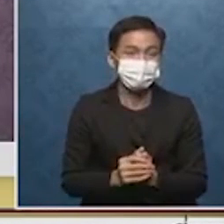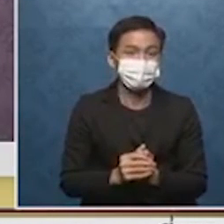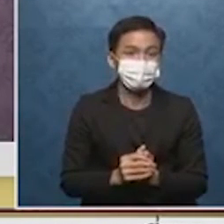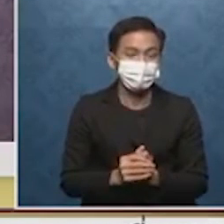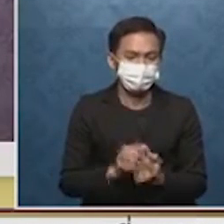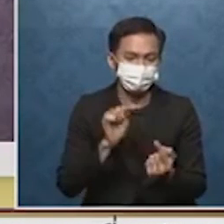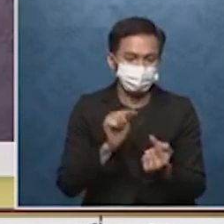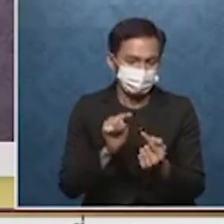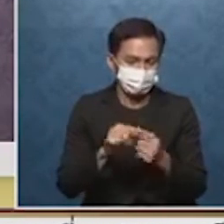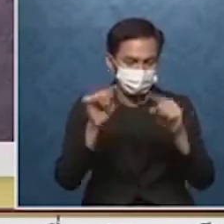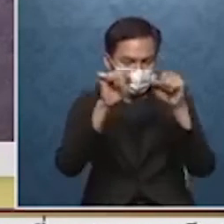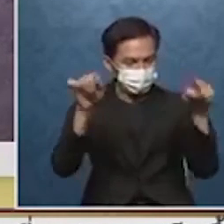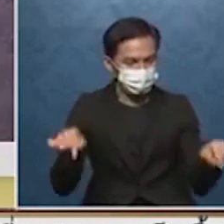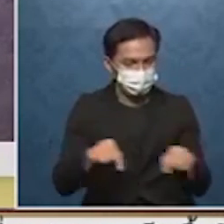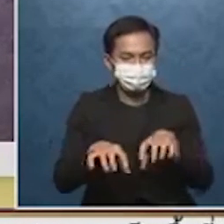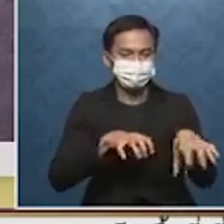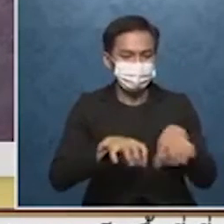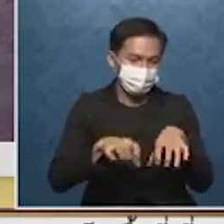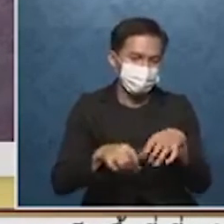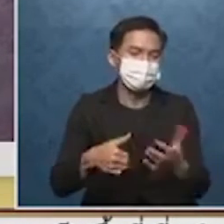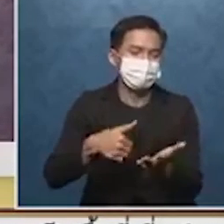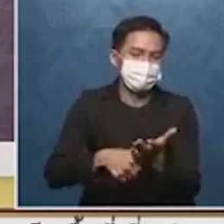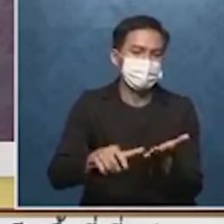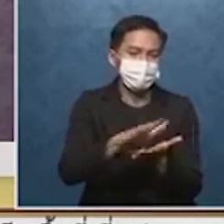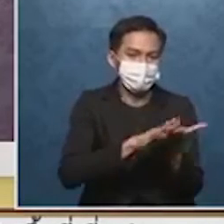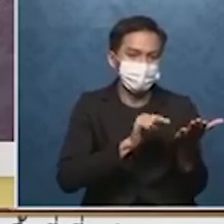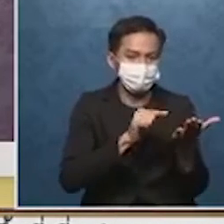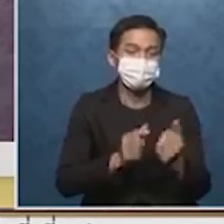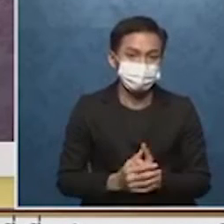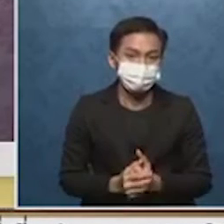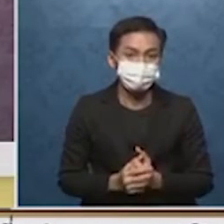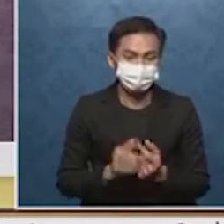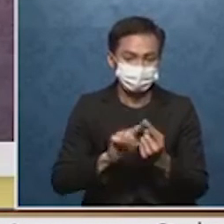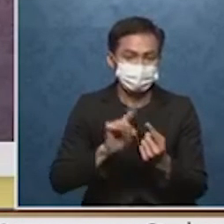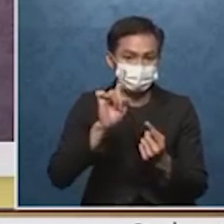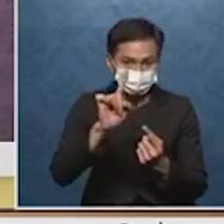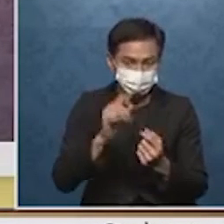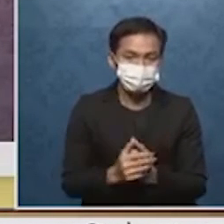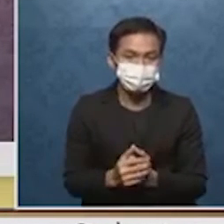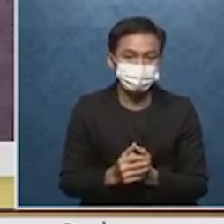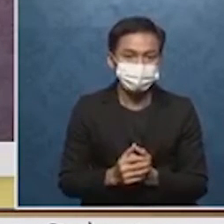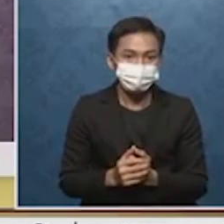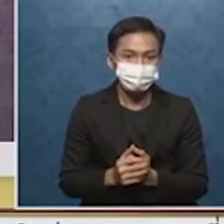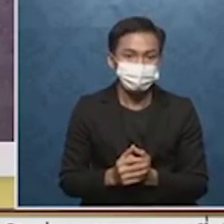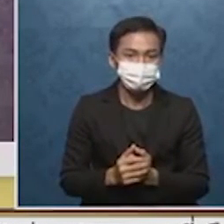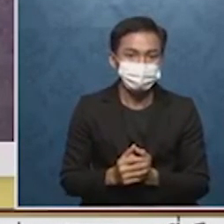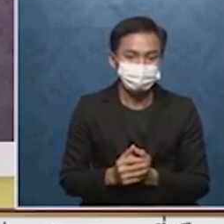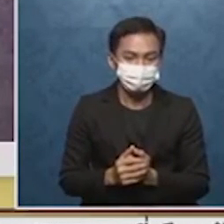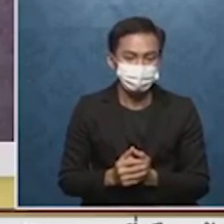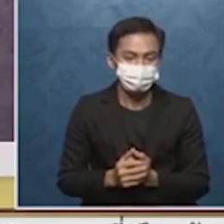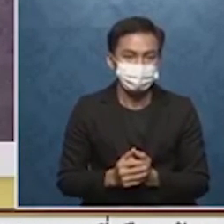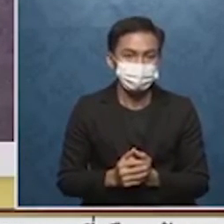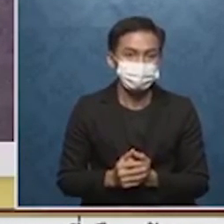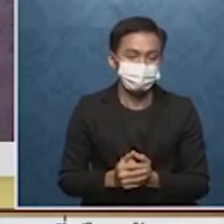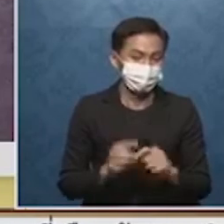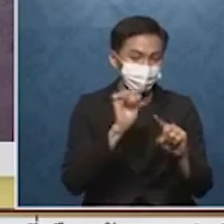รอบในการบริหารหนี้สาธารณะข้อ1ครับสัดส่วนนะครับหนี้สาธารณะ